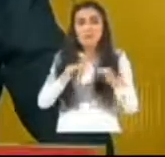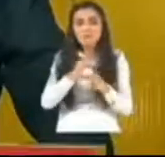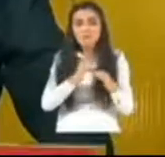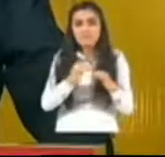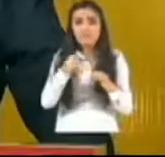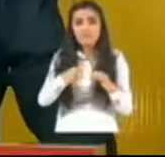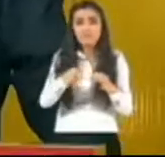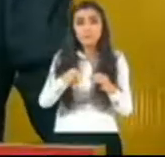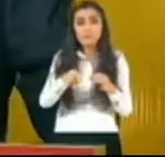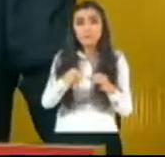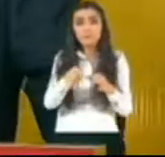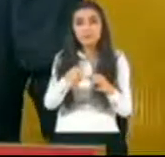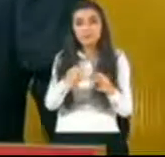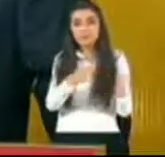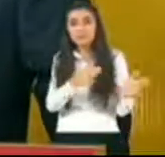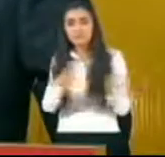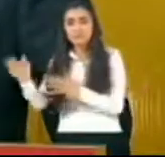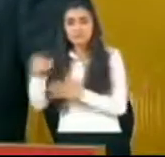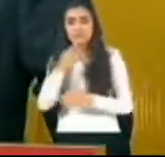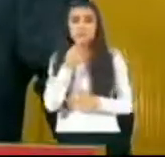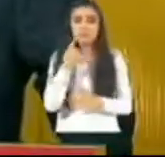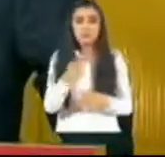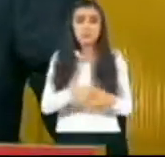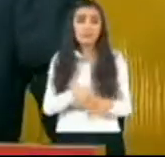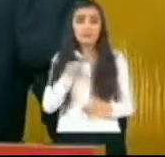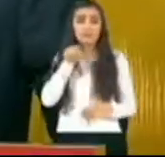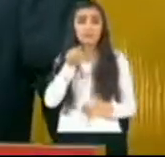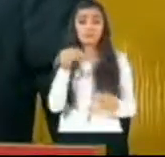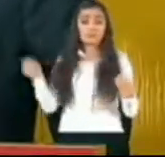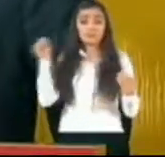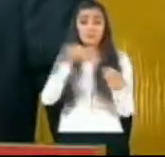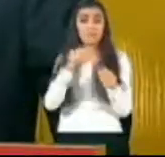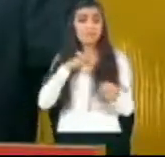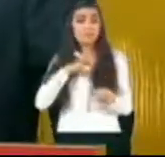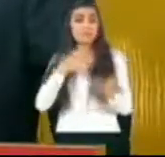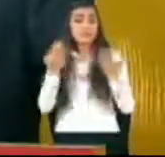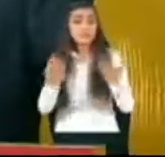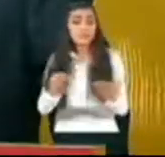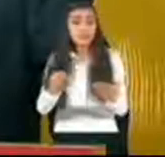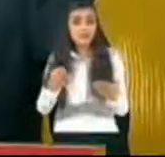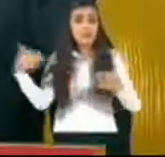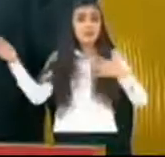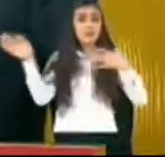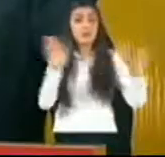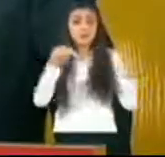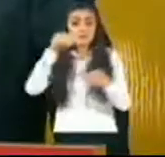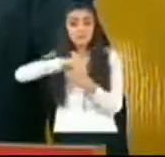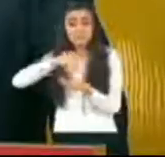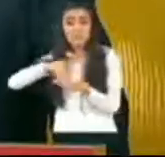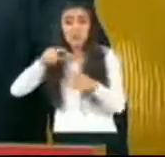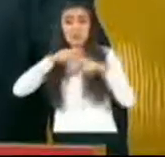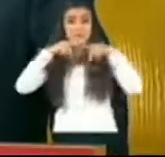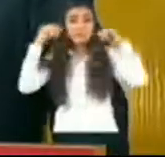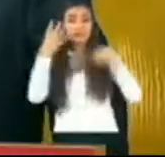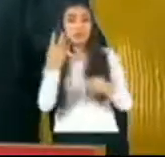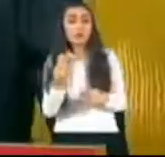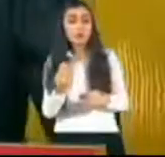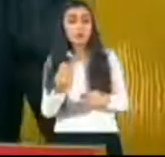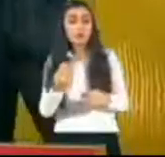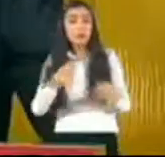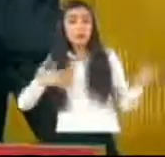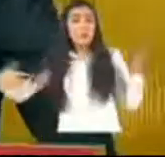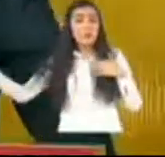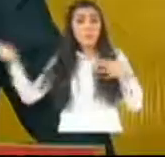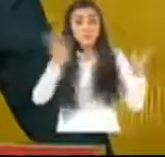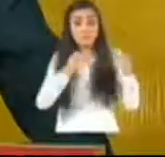bümerang gibi muhataplarına dönmüştür. Şunu da eklemeliyim ki rüzgar ekerken mutlu olanlar